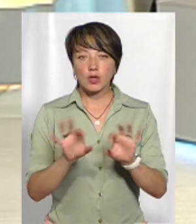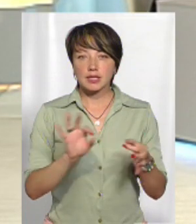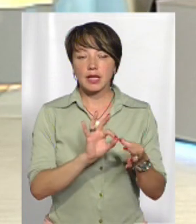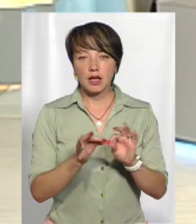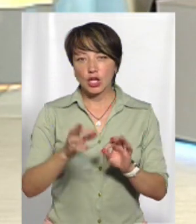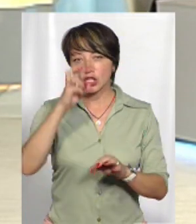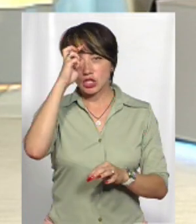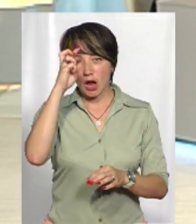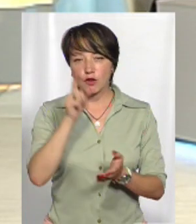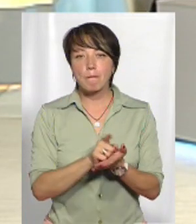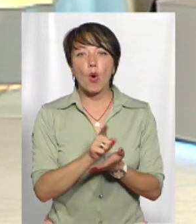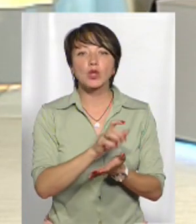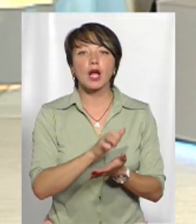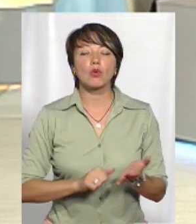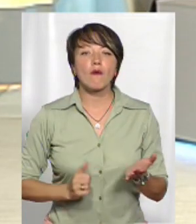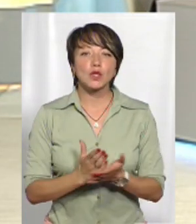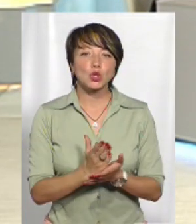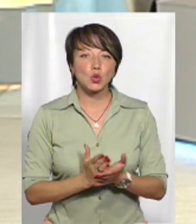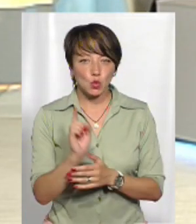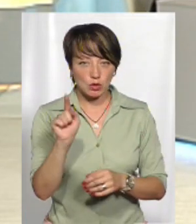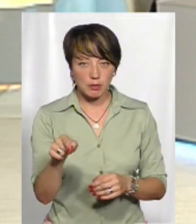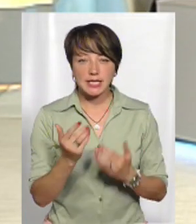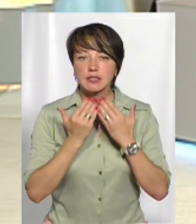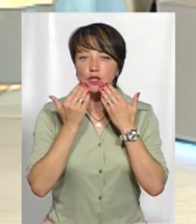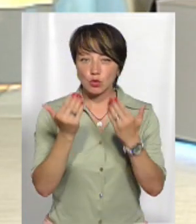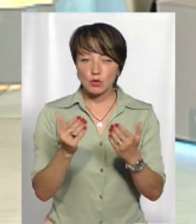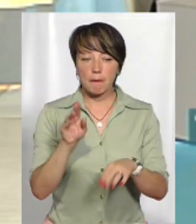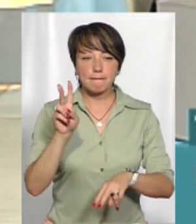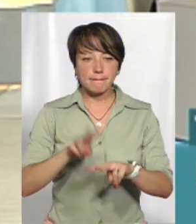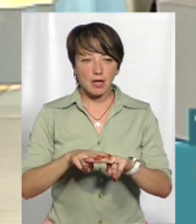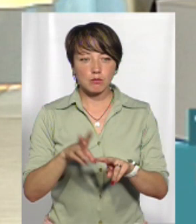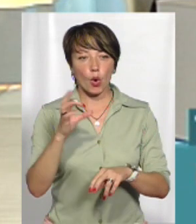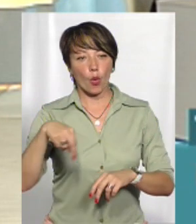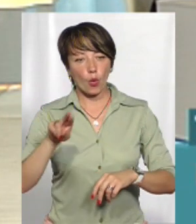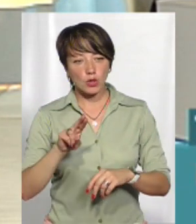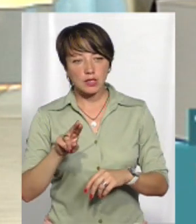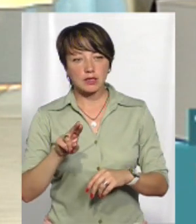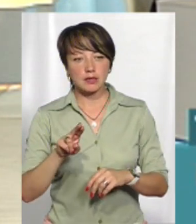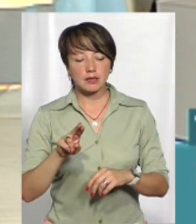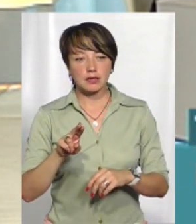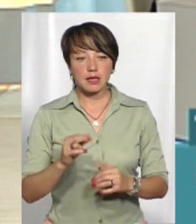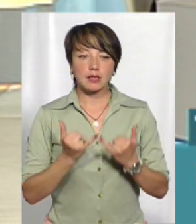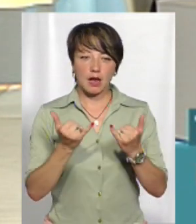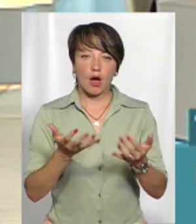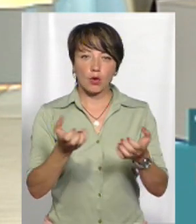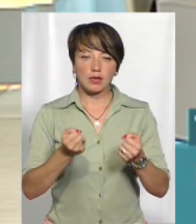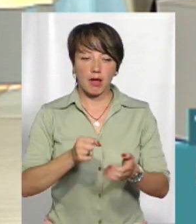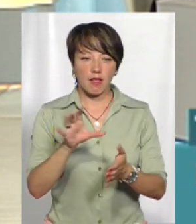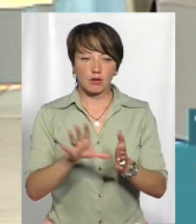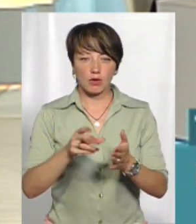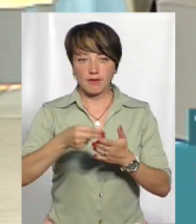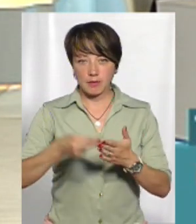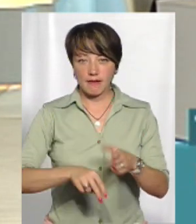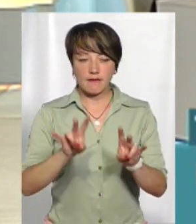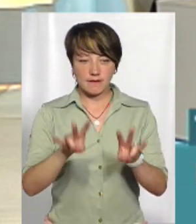В органах Державної фіскальної служби. Звернутися туди з паспортом, ідентифікаційним кодом для отримання електронного цифрового